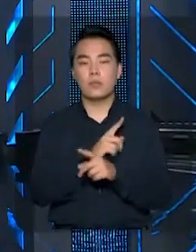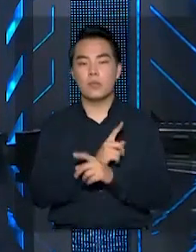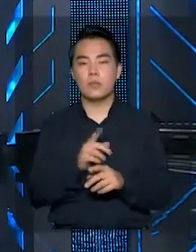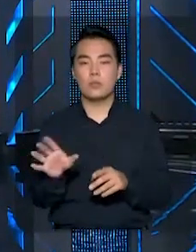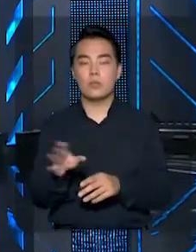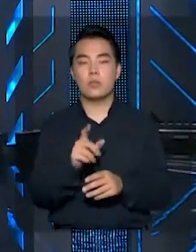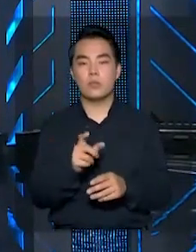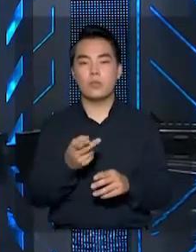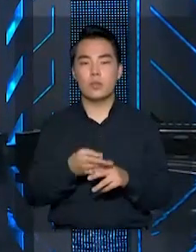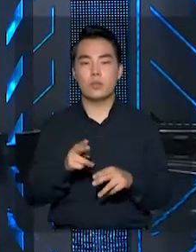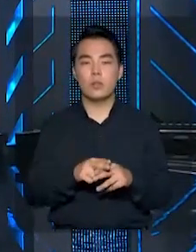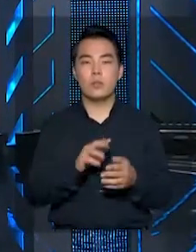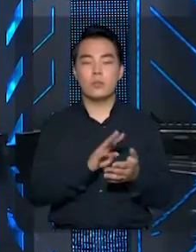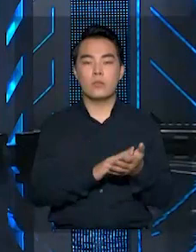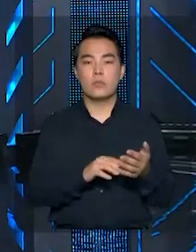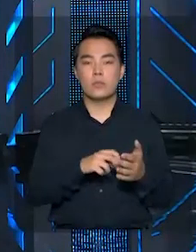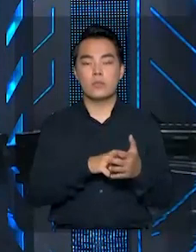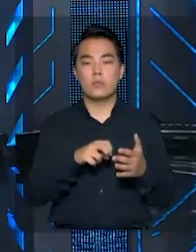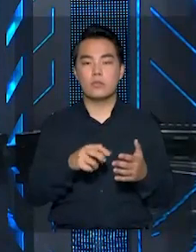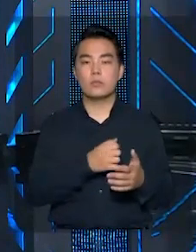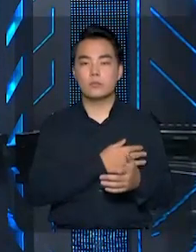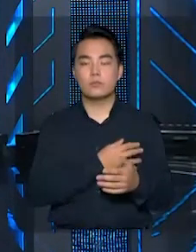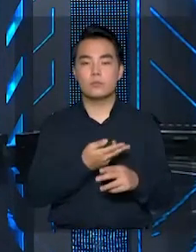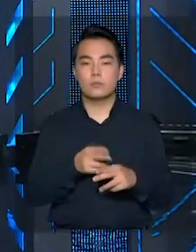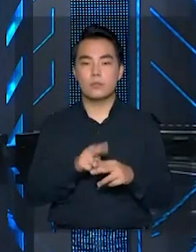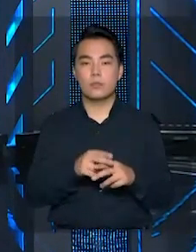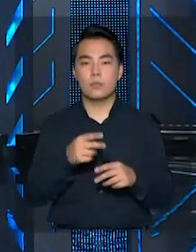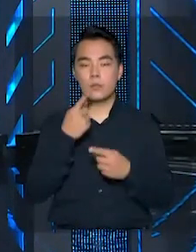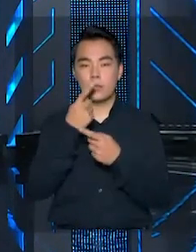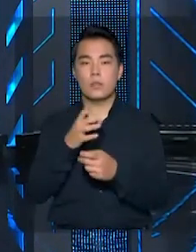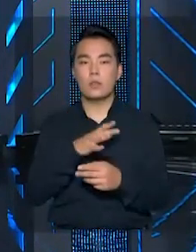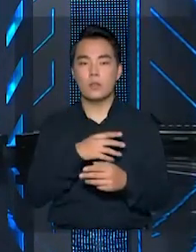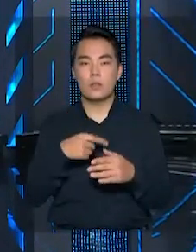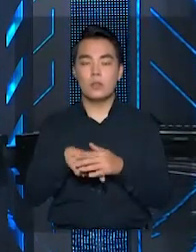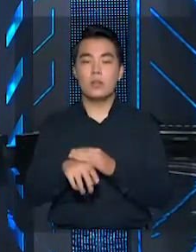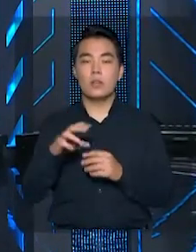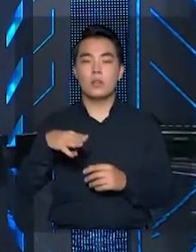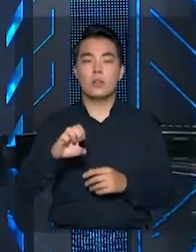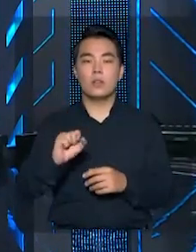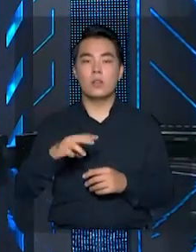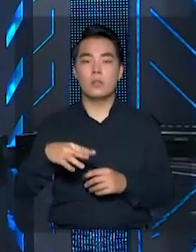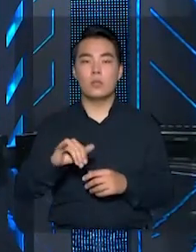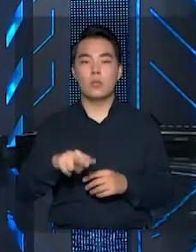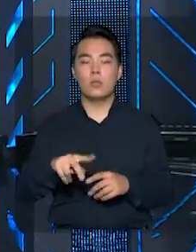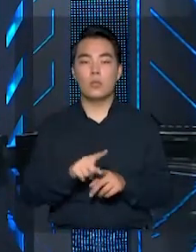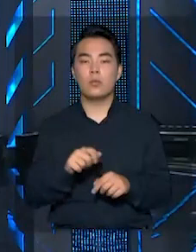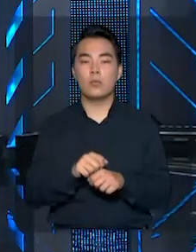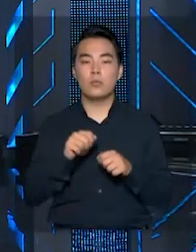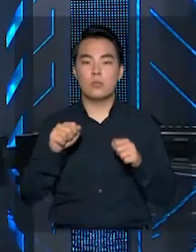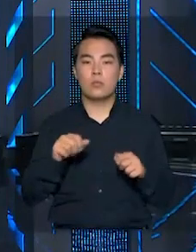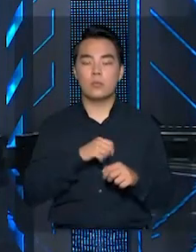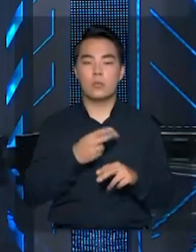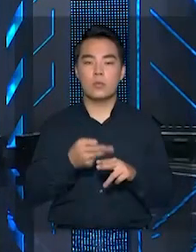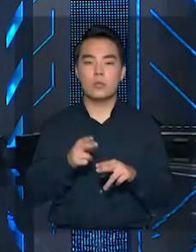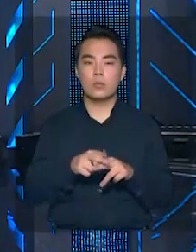жеке өзімнің атынан көңіл айтамын деген. Еске салсақ, Стамбулда жан түршігерлік лаңкестік әрекеттің салдарынан